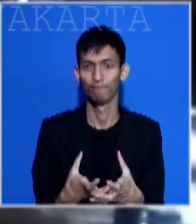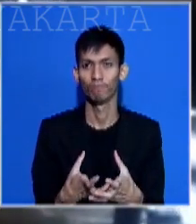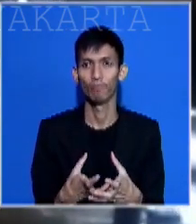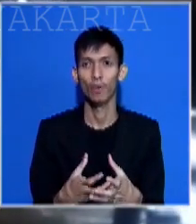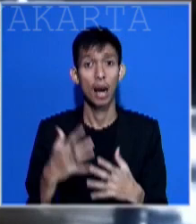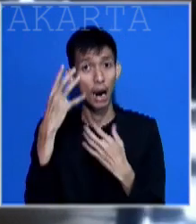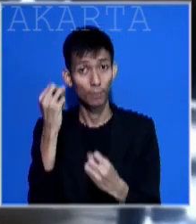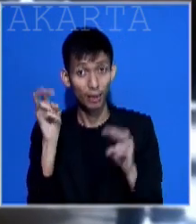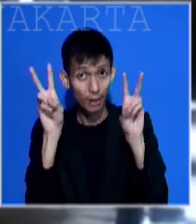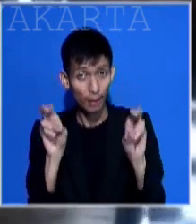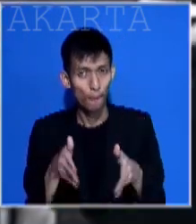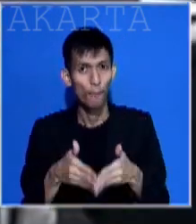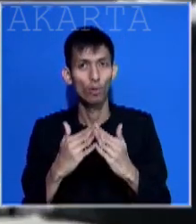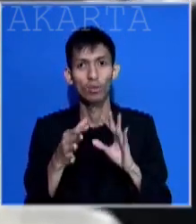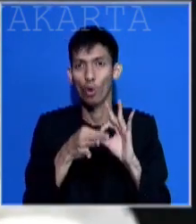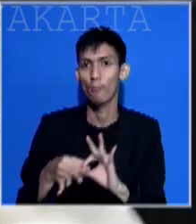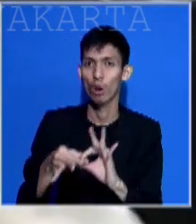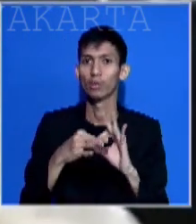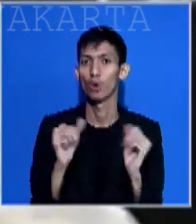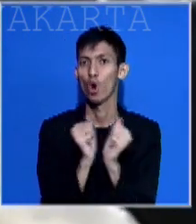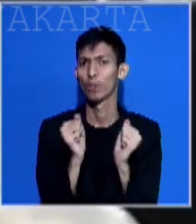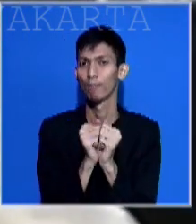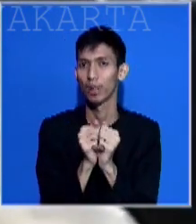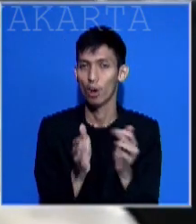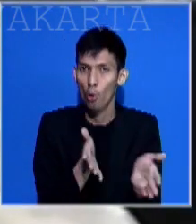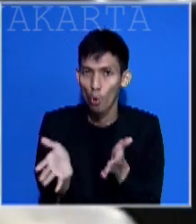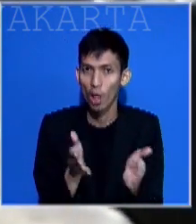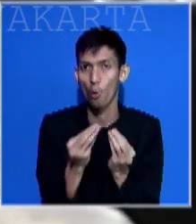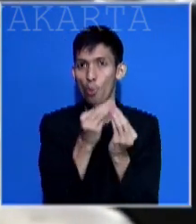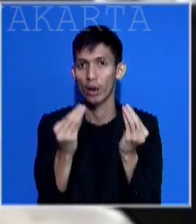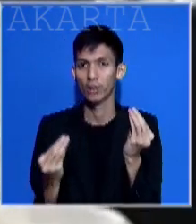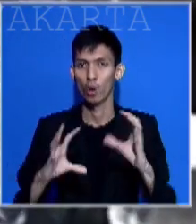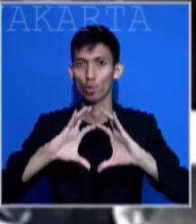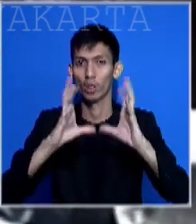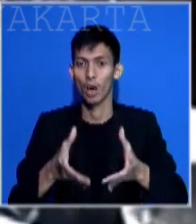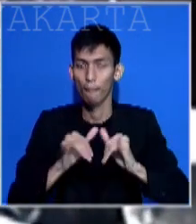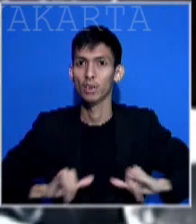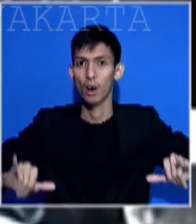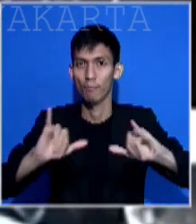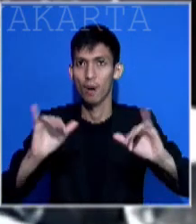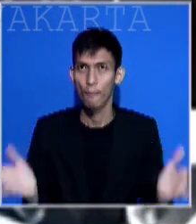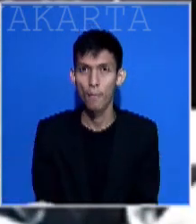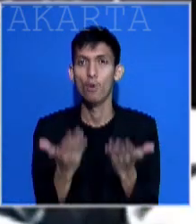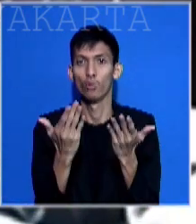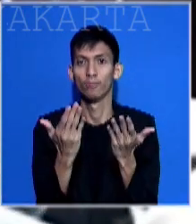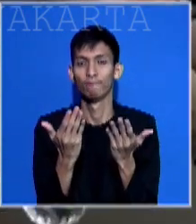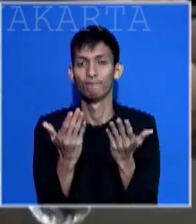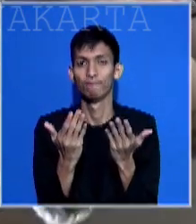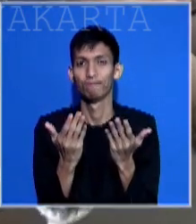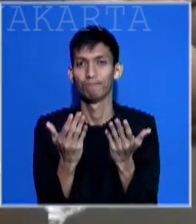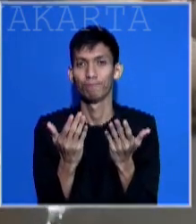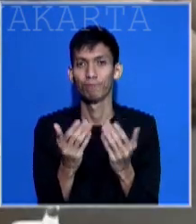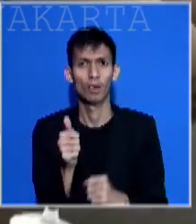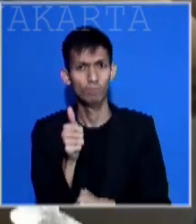tema membangun jejaring dan komitmen para pengelola warisan dunia di Indonesia bersama berdaya dan berjaya menjadi seruan untuk menanggulangi